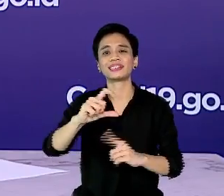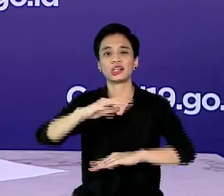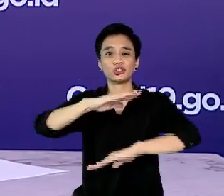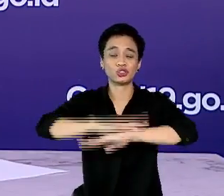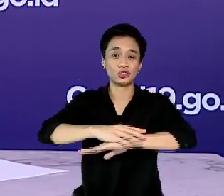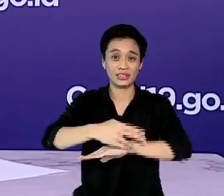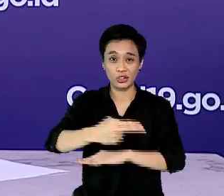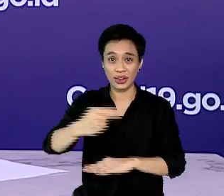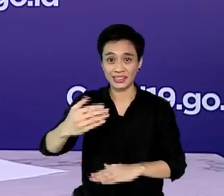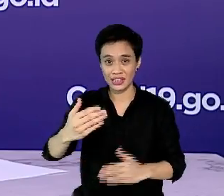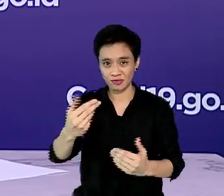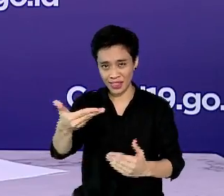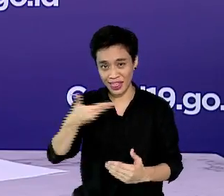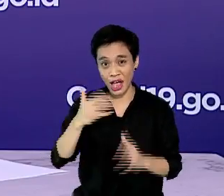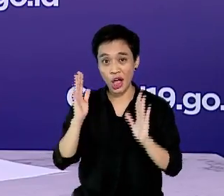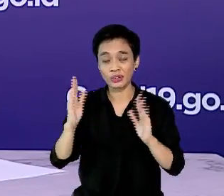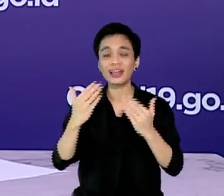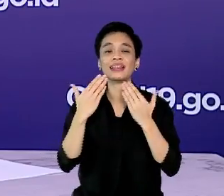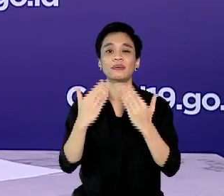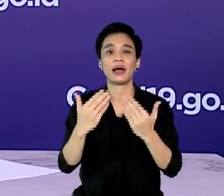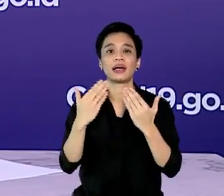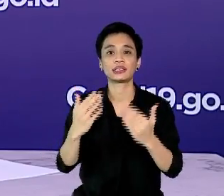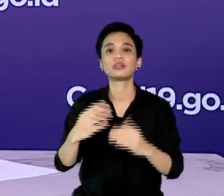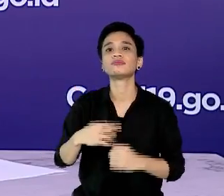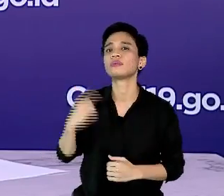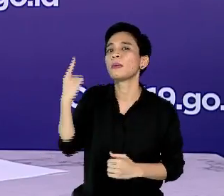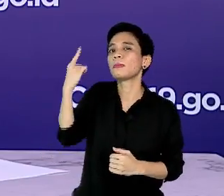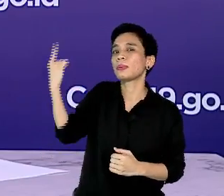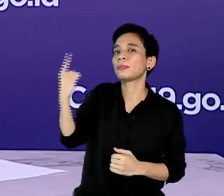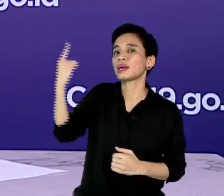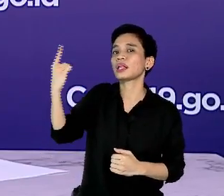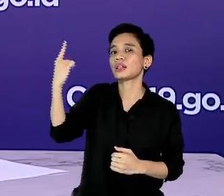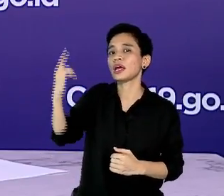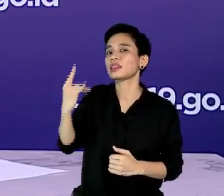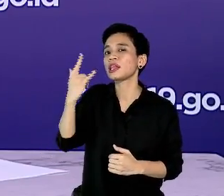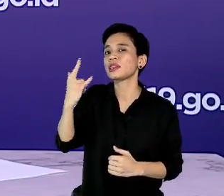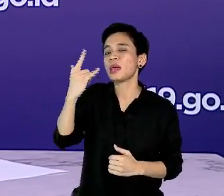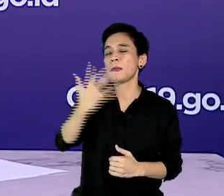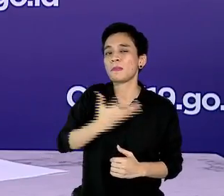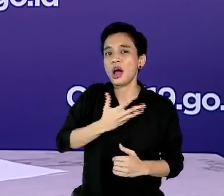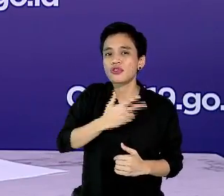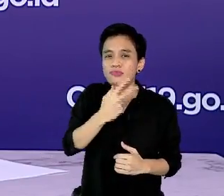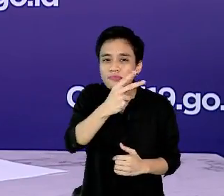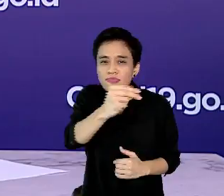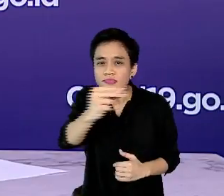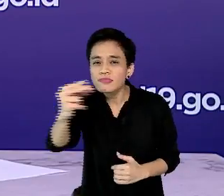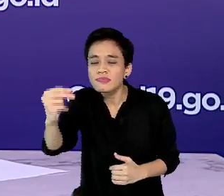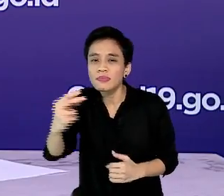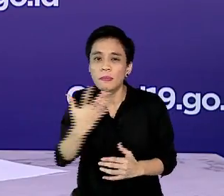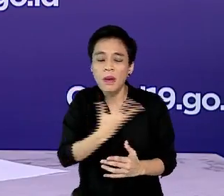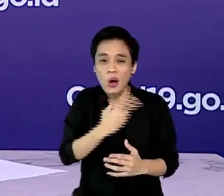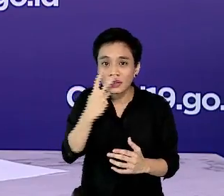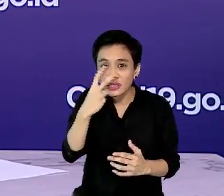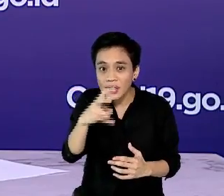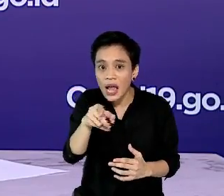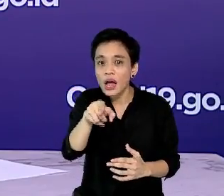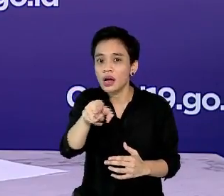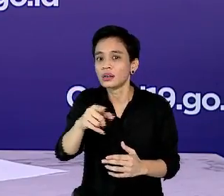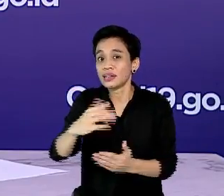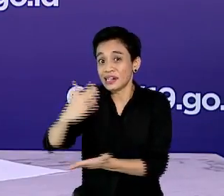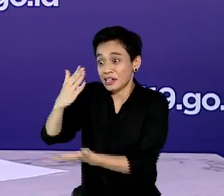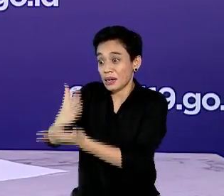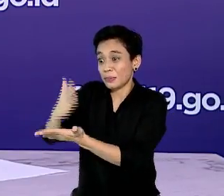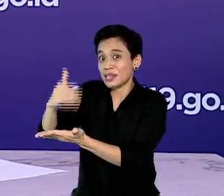Indonesia. Pemerintah akan terus melakukan whole genome sequencing untuk menjadi dasar bagi pengambilan